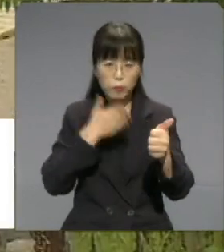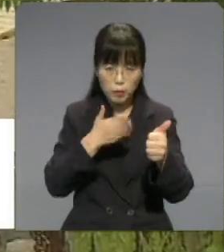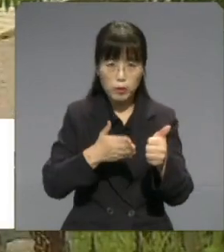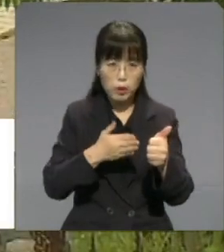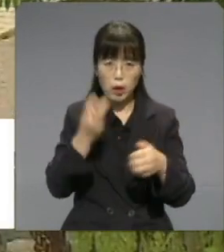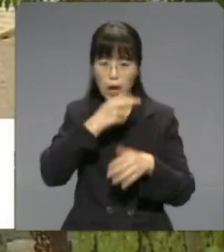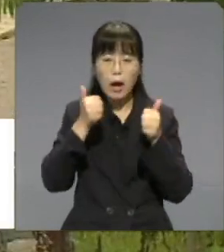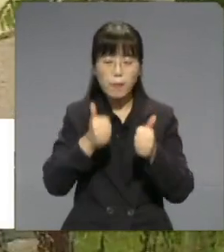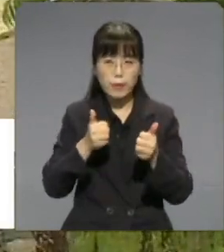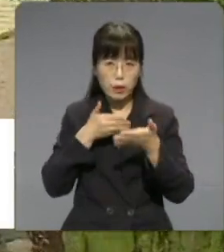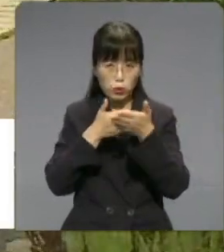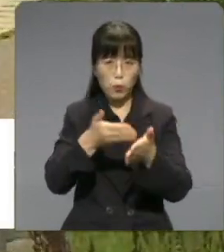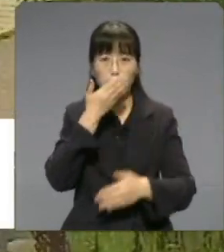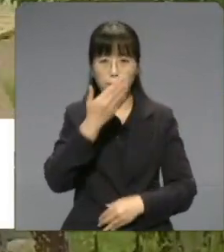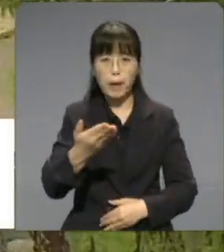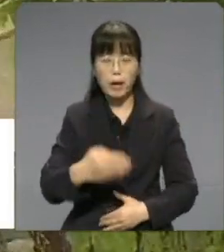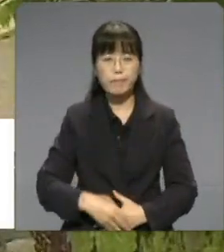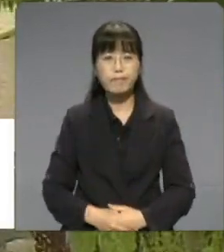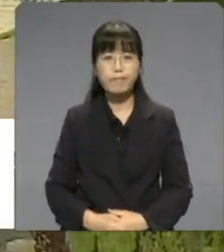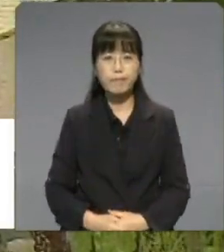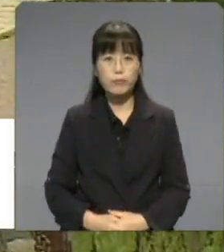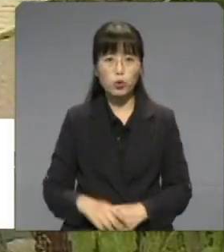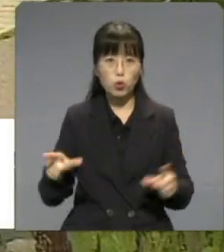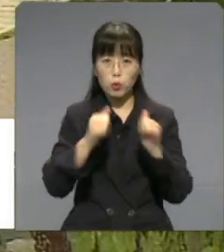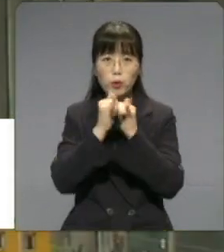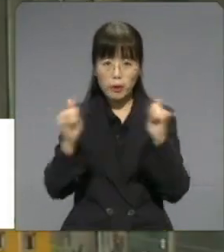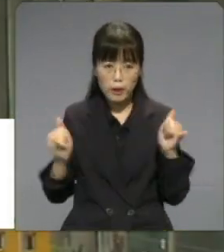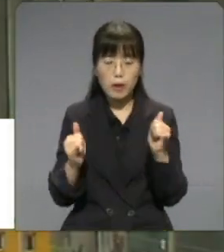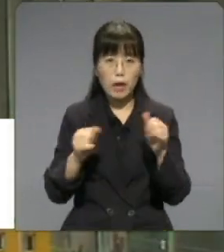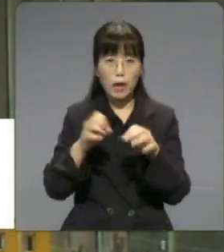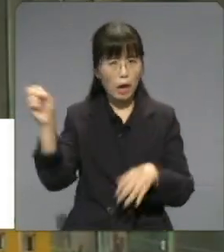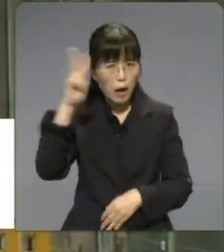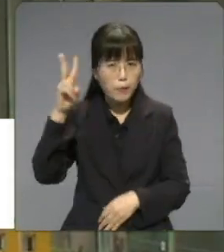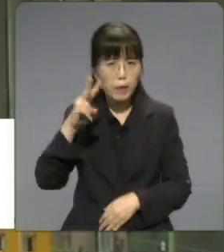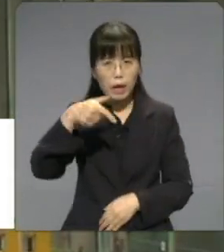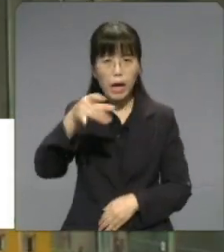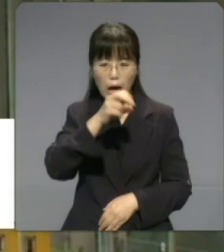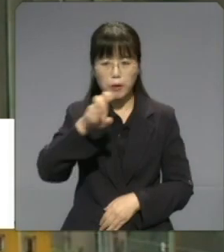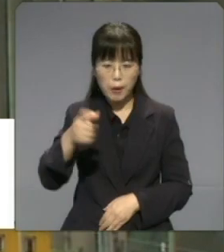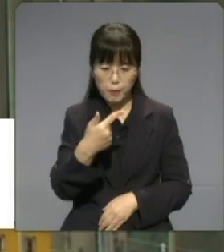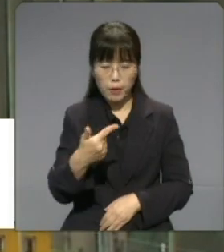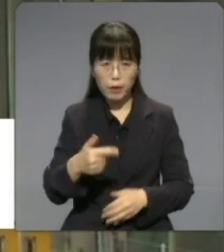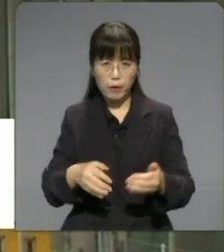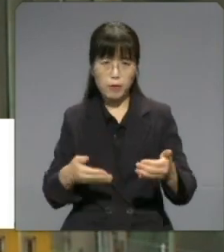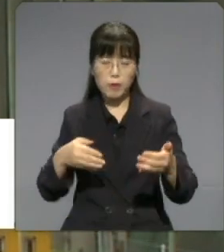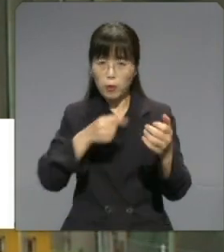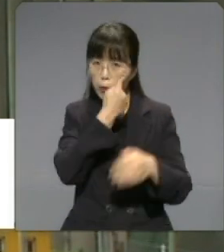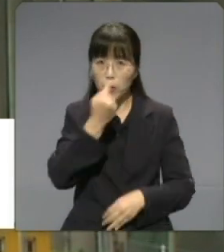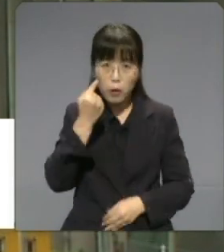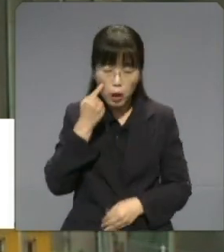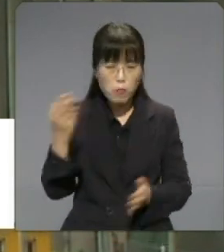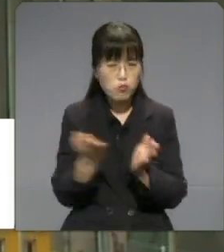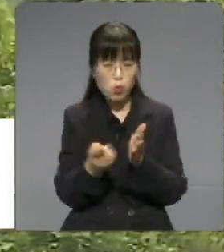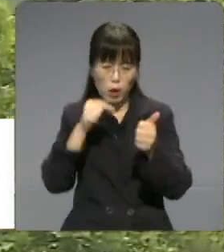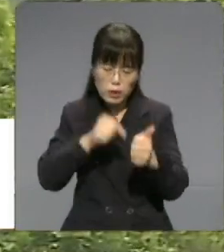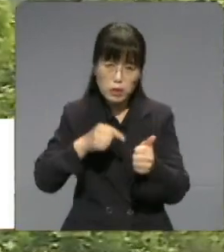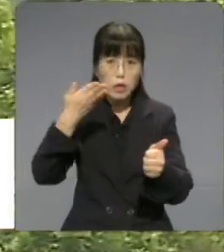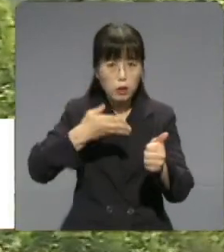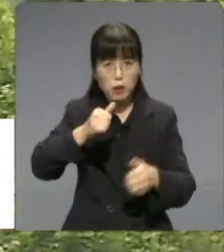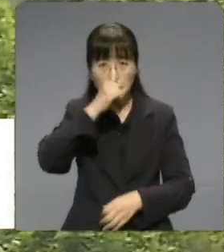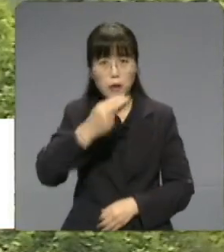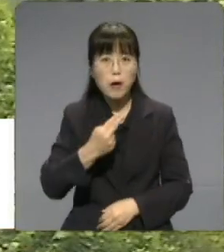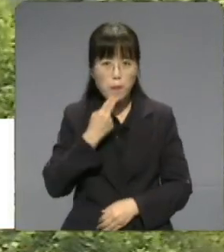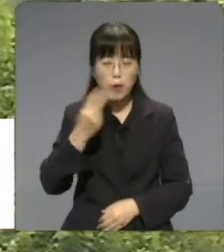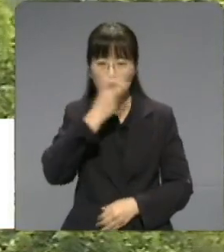경기도에 감사를 청구할 수 있습니다. 주민들은 갑자기 강상면 안을 제시한 근거와 부당한 지시나 청탁이